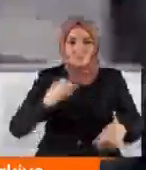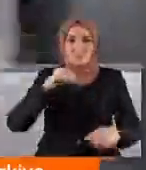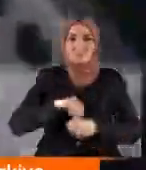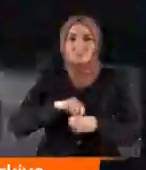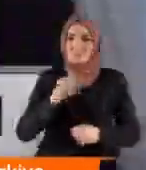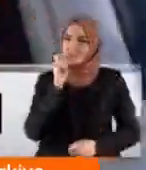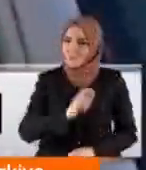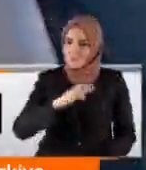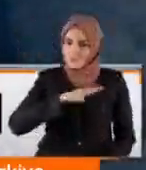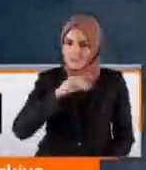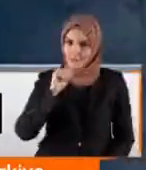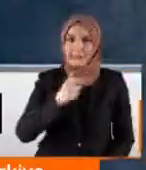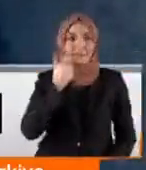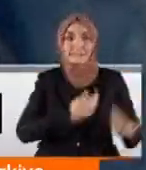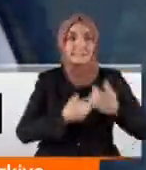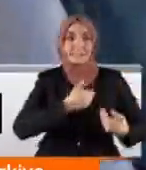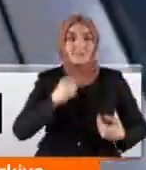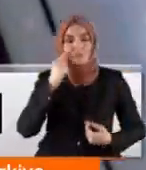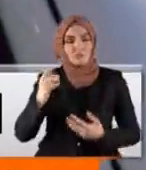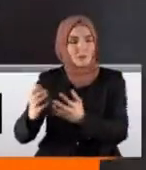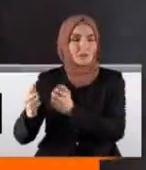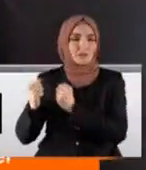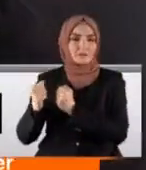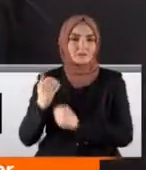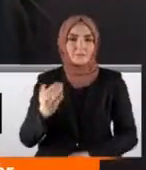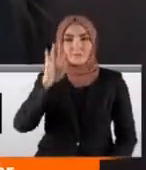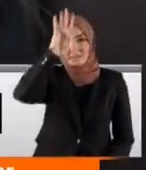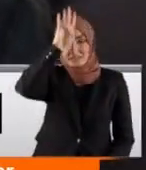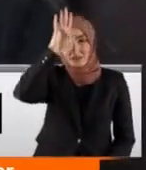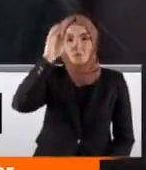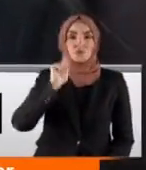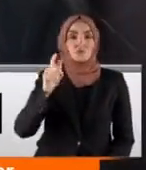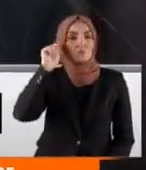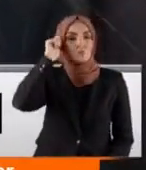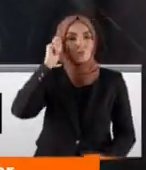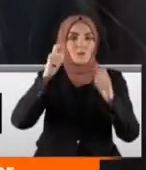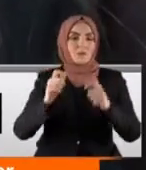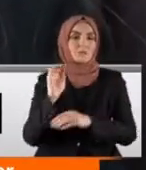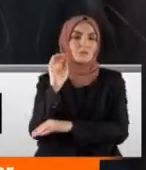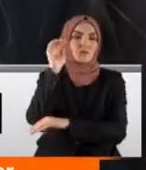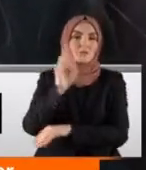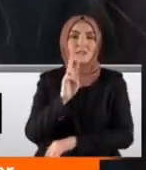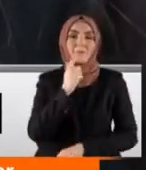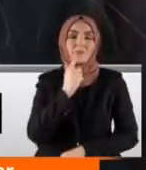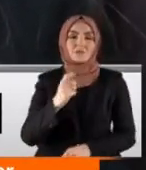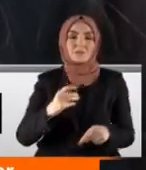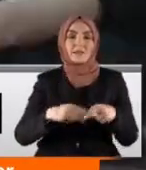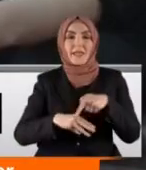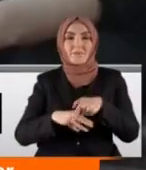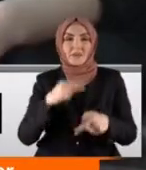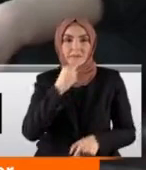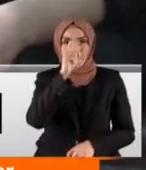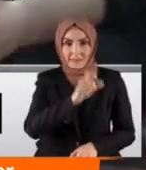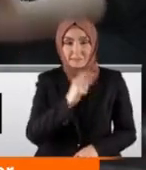gözaltına alındı Öksürüğün sebepleri İstanbul Üsküdar'da yaşayan 20 yaşındaki Elvan kol şu iddiaya göre